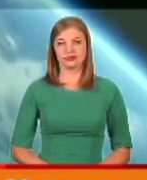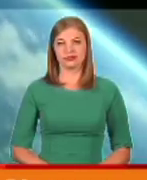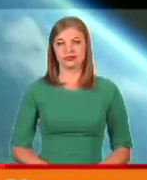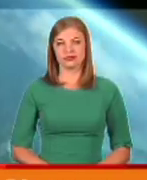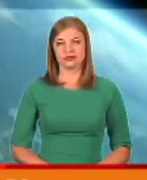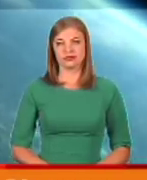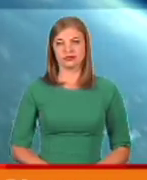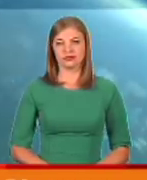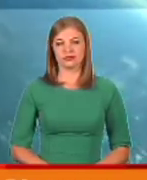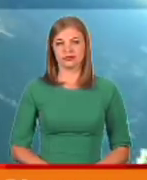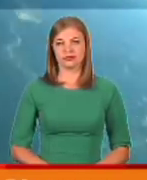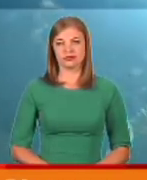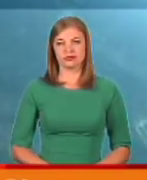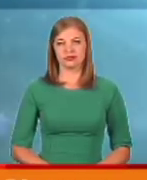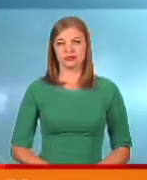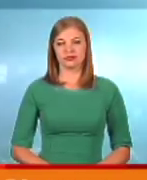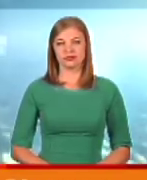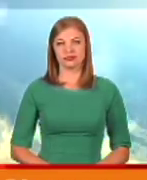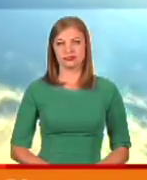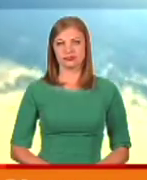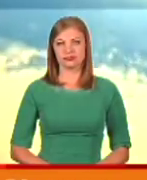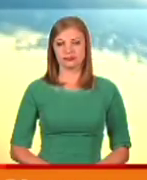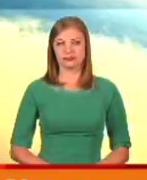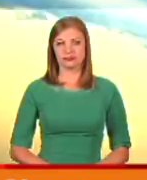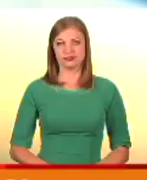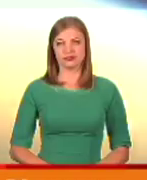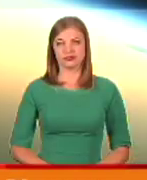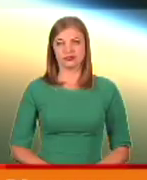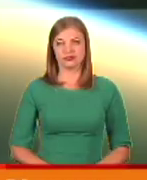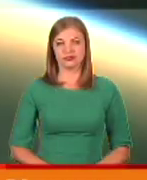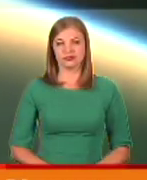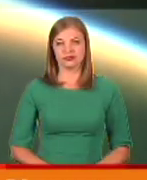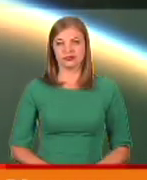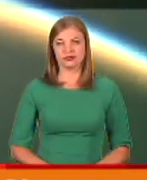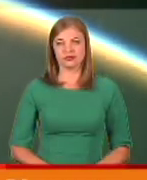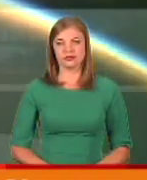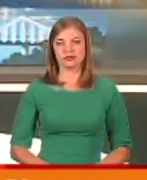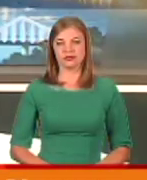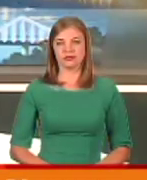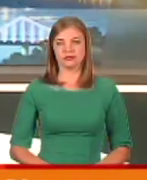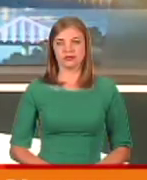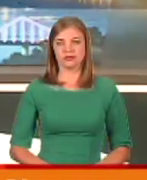Ліфанов, Дмитро Волошко, Еленора Черевко та Олександр Криванич. Програма «Вікна СТБ».